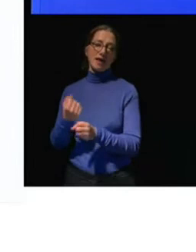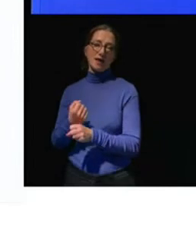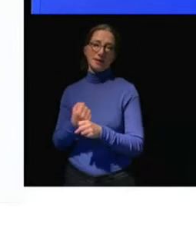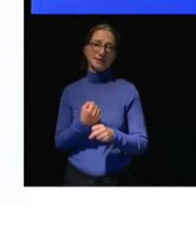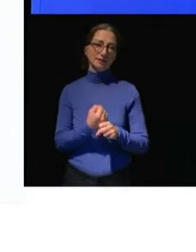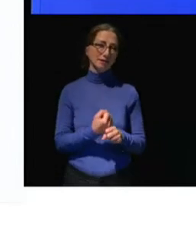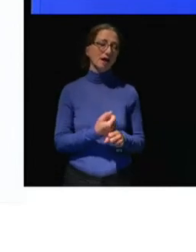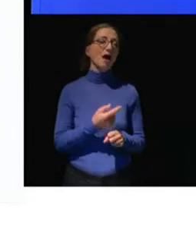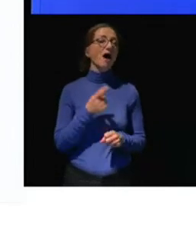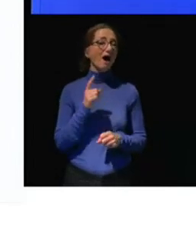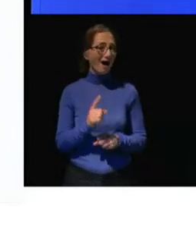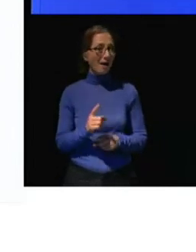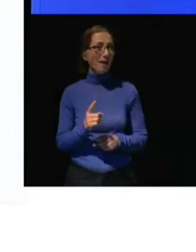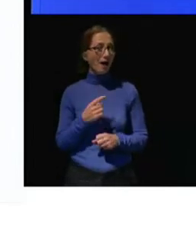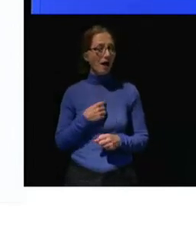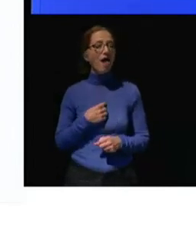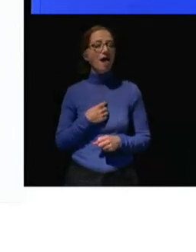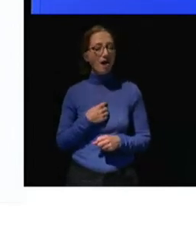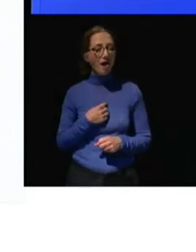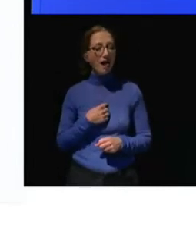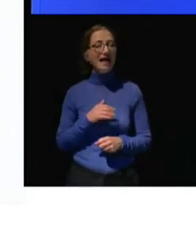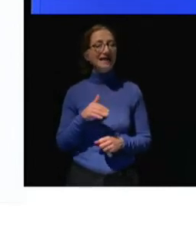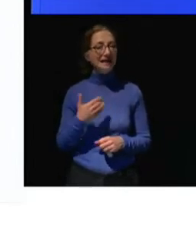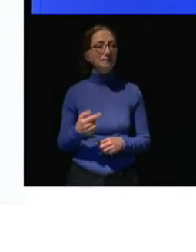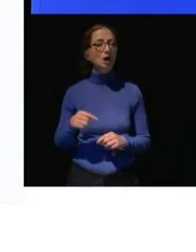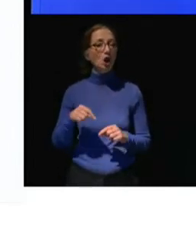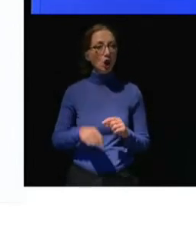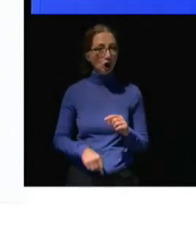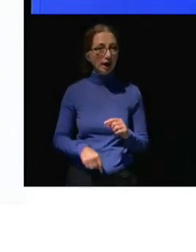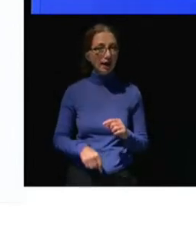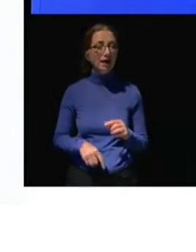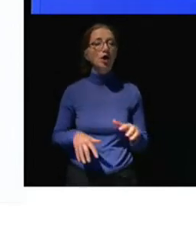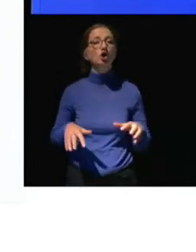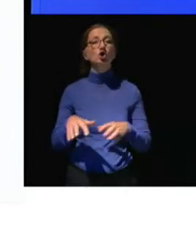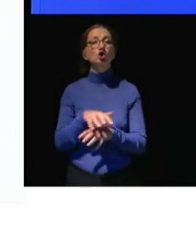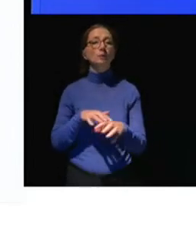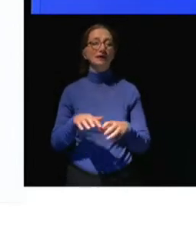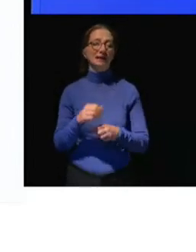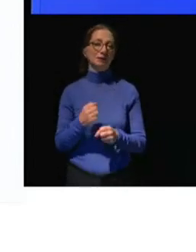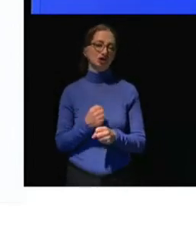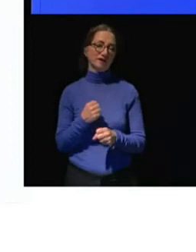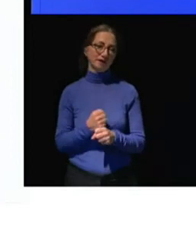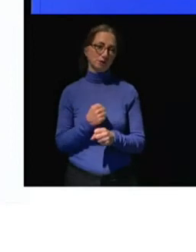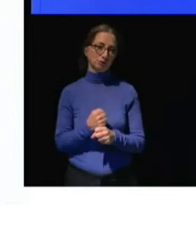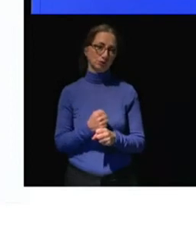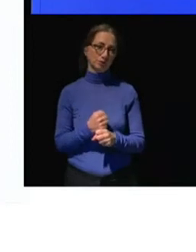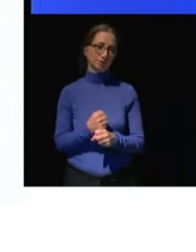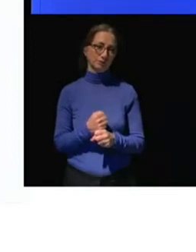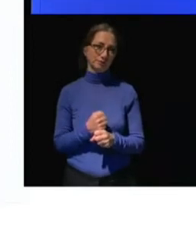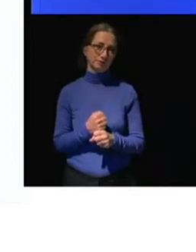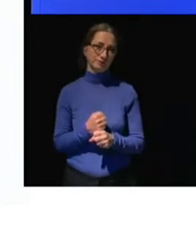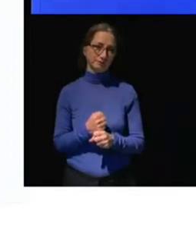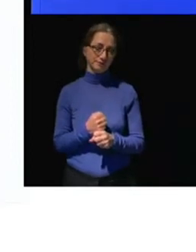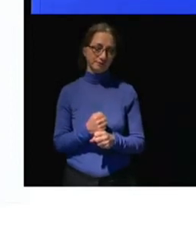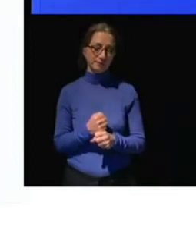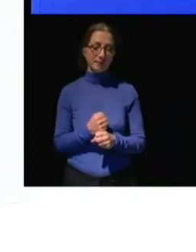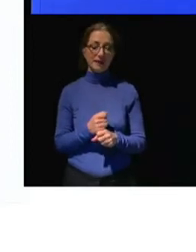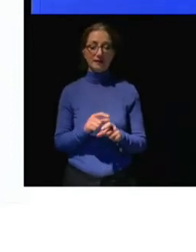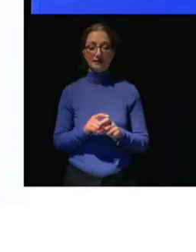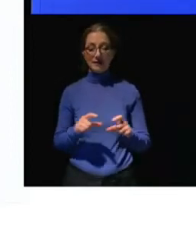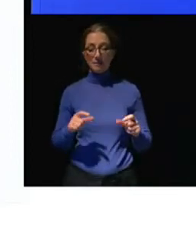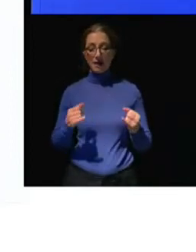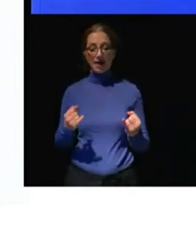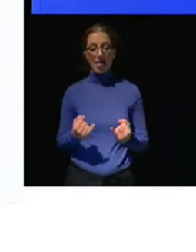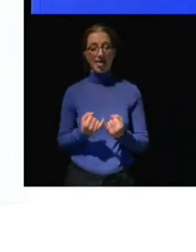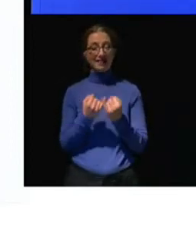hat sich auch gezeigt, dass es eine Lücke im Bereich der Hybridbeschäftigten gibt. Das Thema